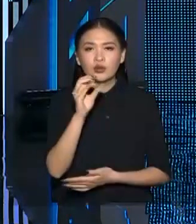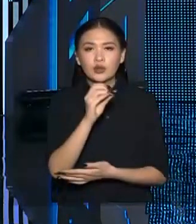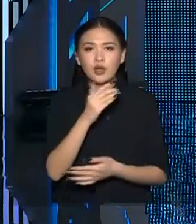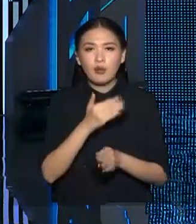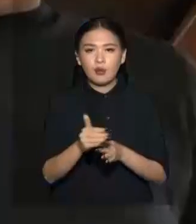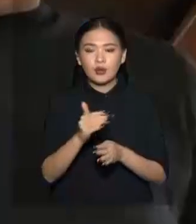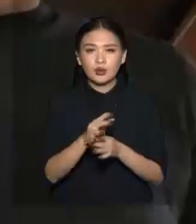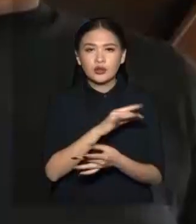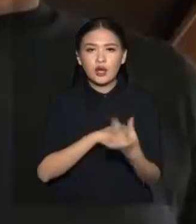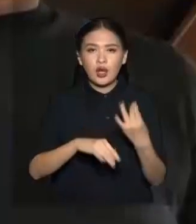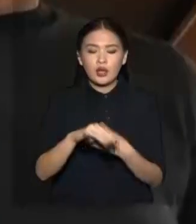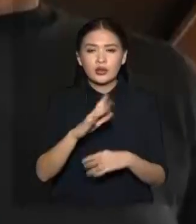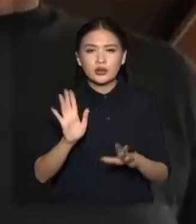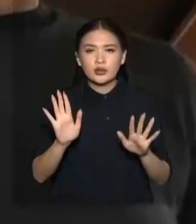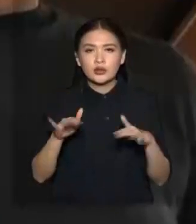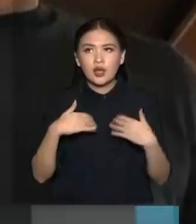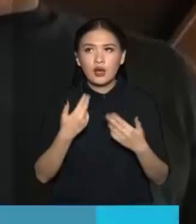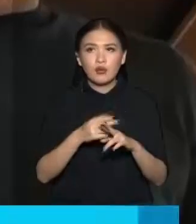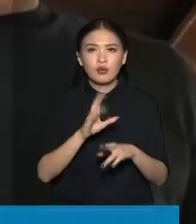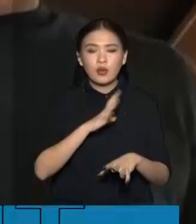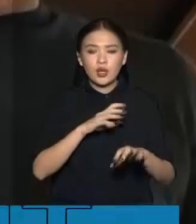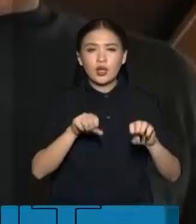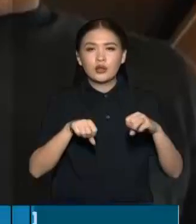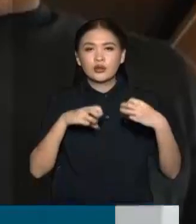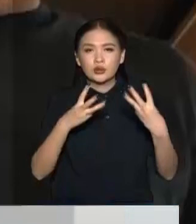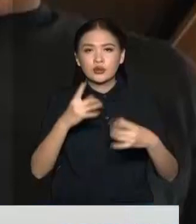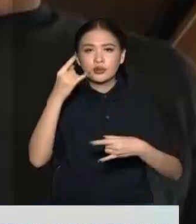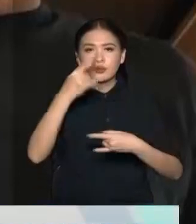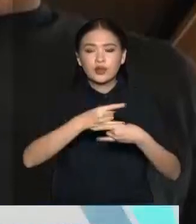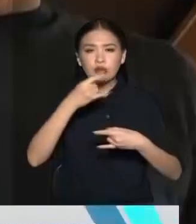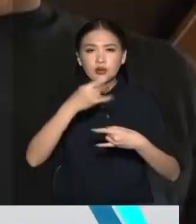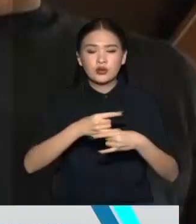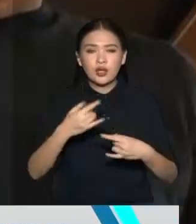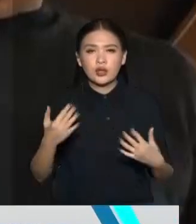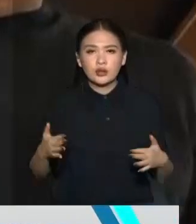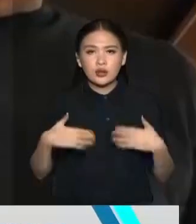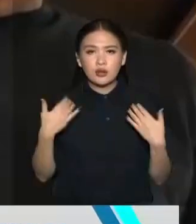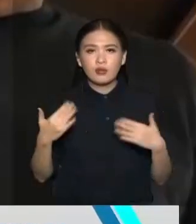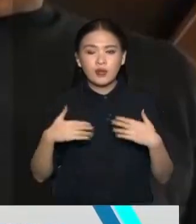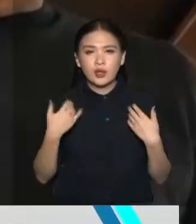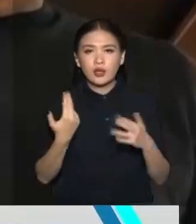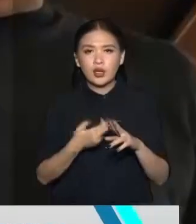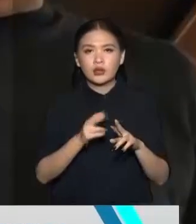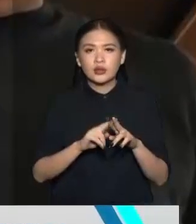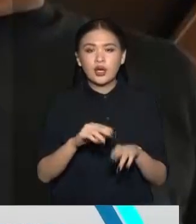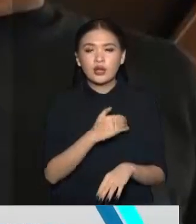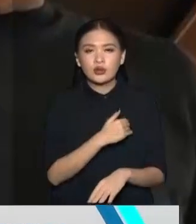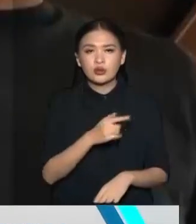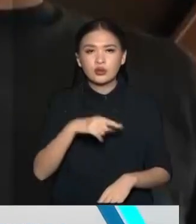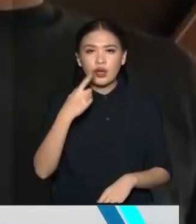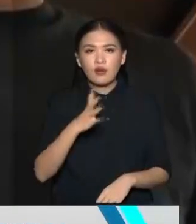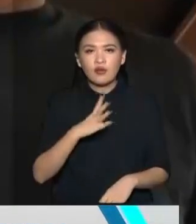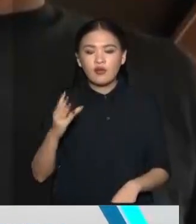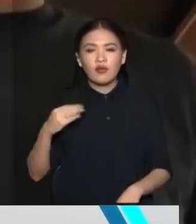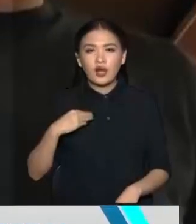боламыз. Мұхит Мырза бізбен Брюссельден байланысқа шығып тұр. Мұхит Мырза, ассаламу алейкум деп алайық әуелі. Енді